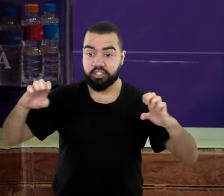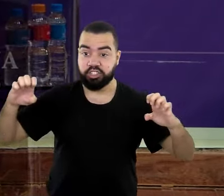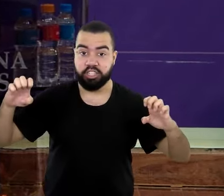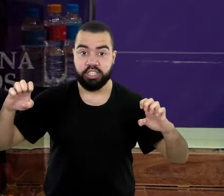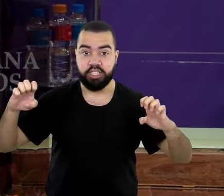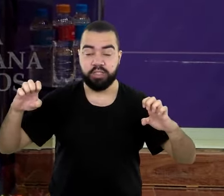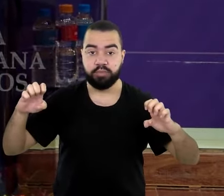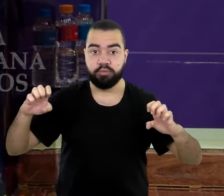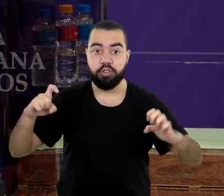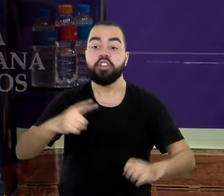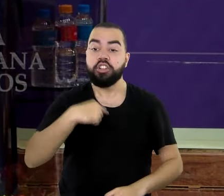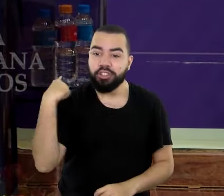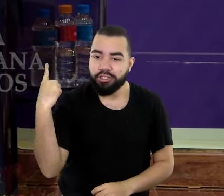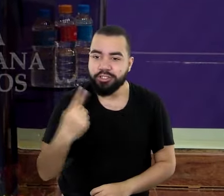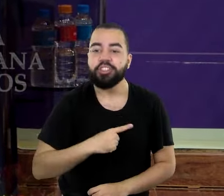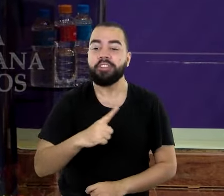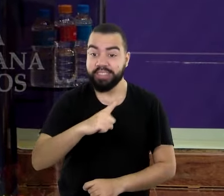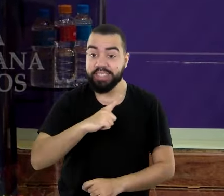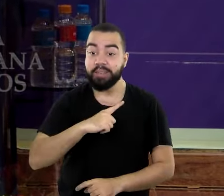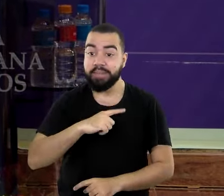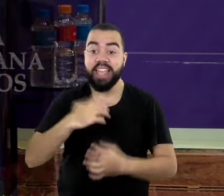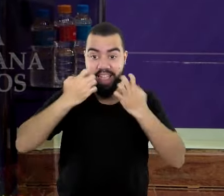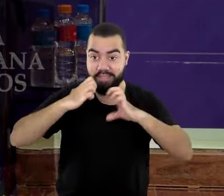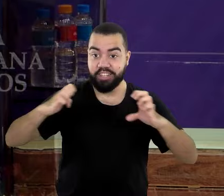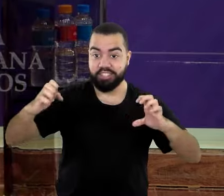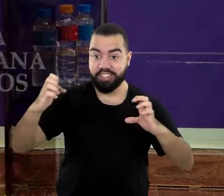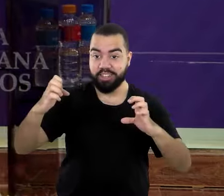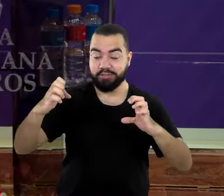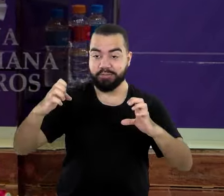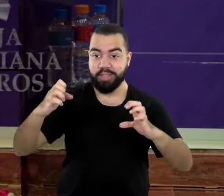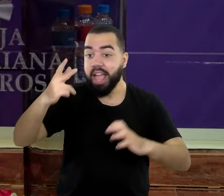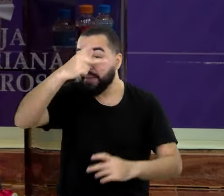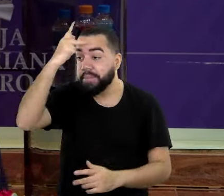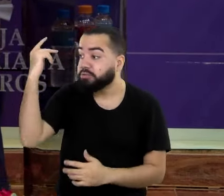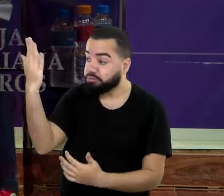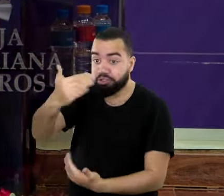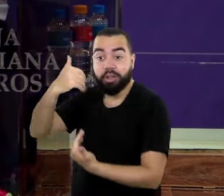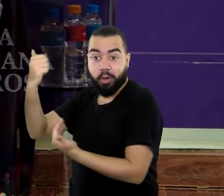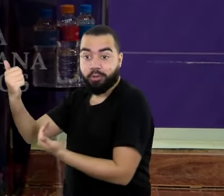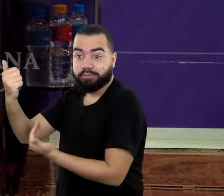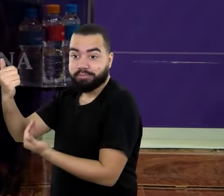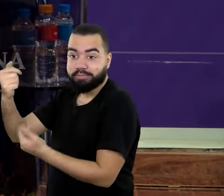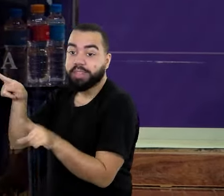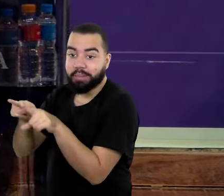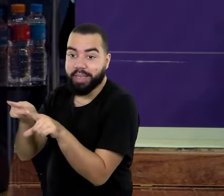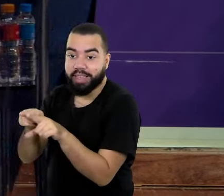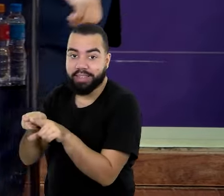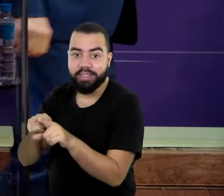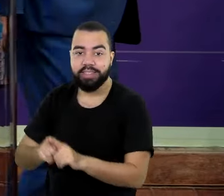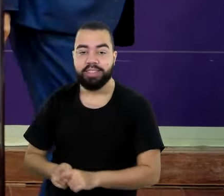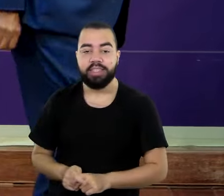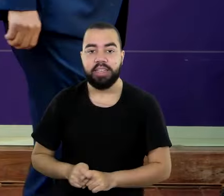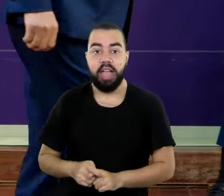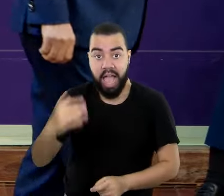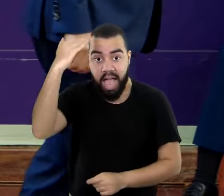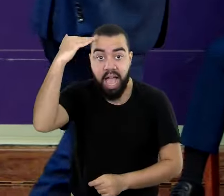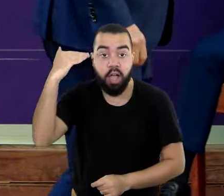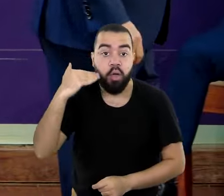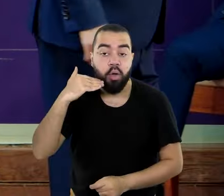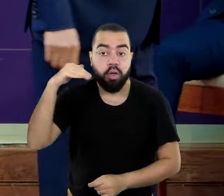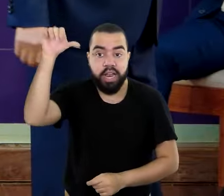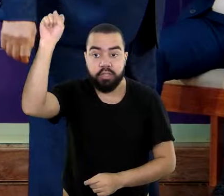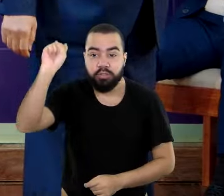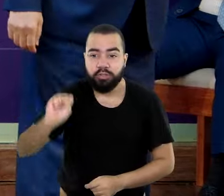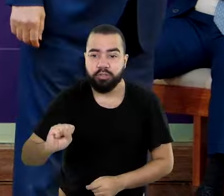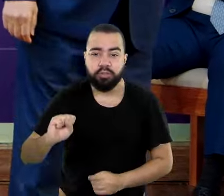de alguém, nós também fomos evangelizados. 한국은 가장 전 세계에서 가장 열악한 땅이었습니다. A Coreia era o